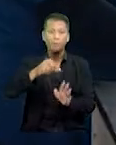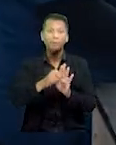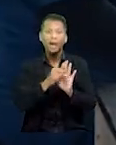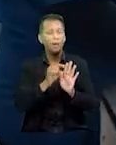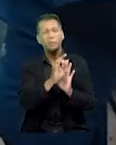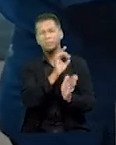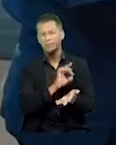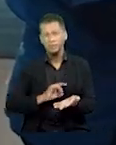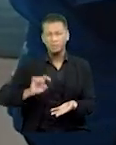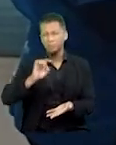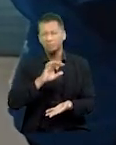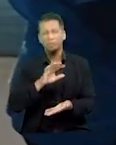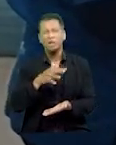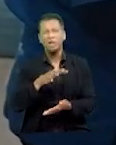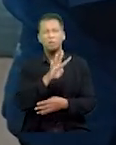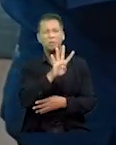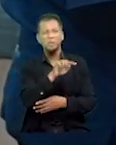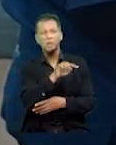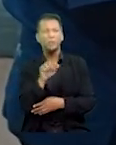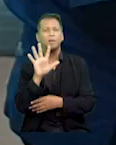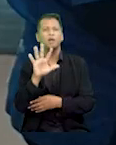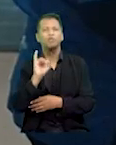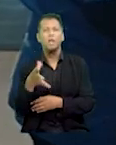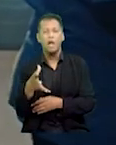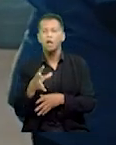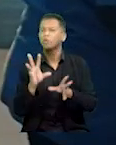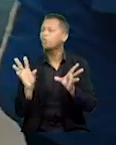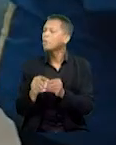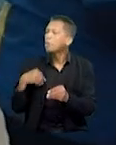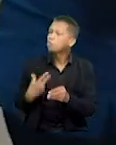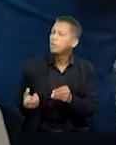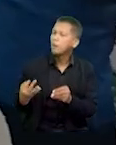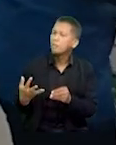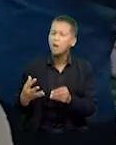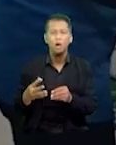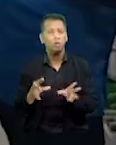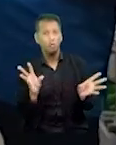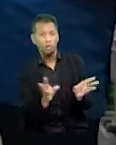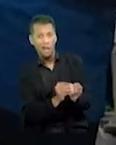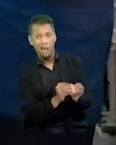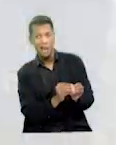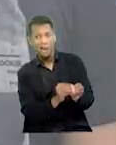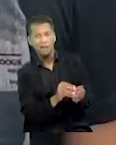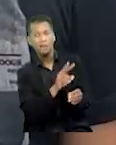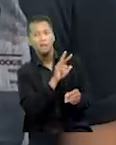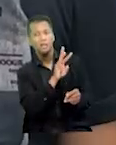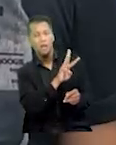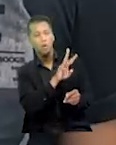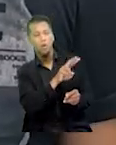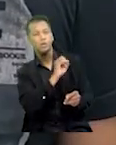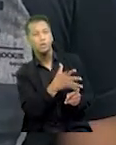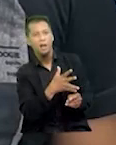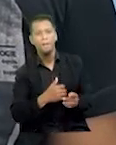senilai 4-5 juta. Berarti total kerugian berapa total ini? Total kerugian kesemuanya keseluruhannya dari 32 juta. Kait dengan